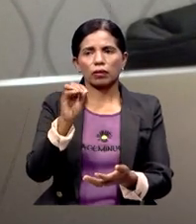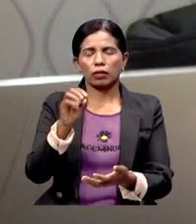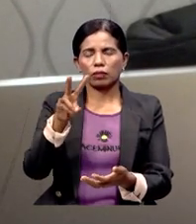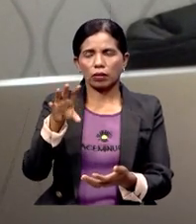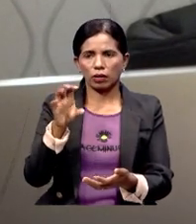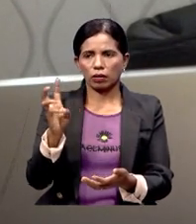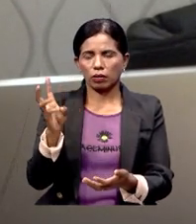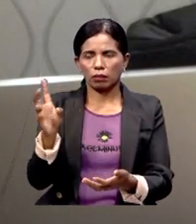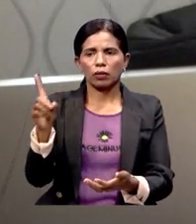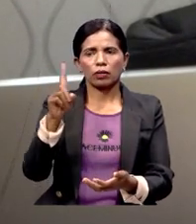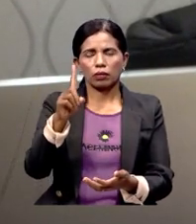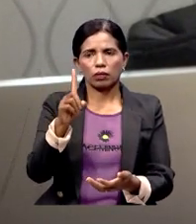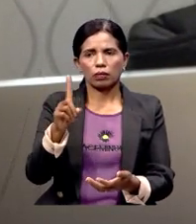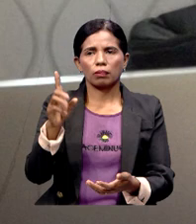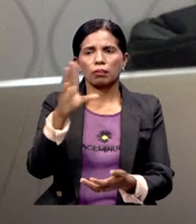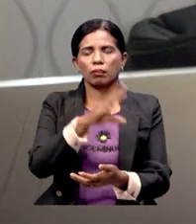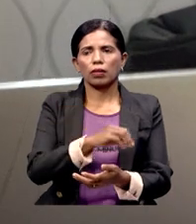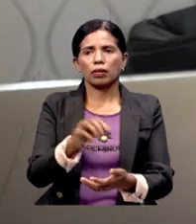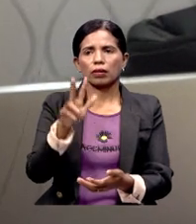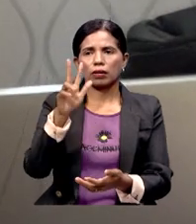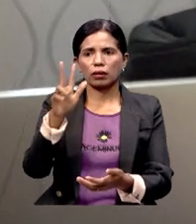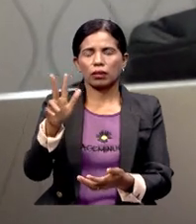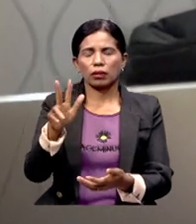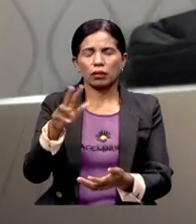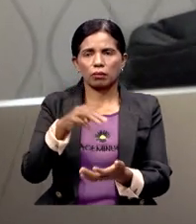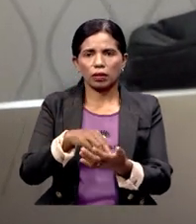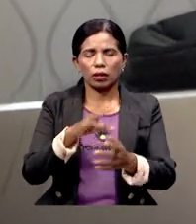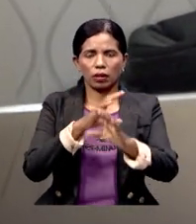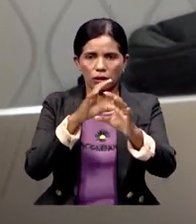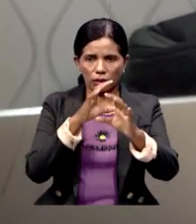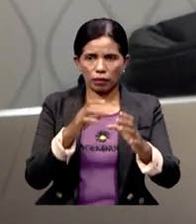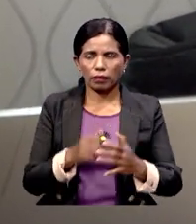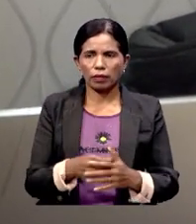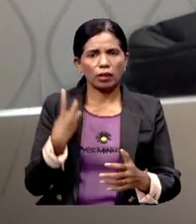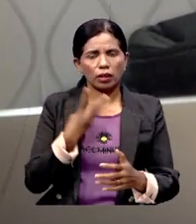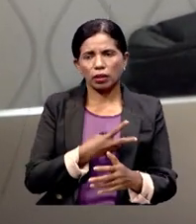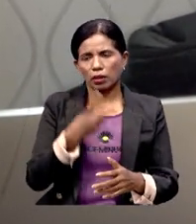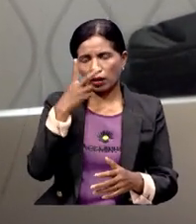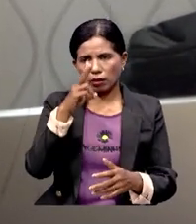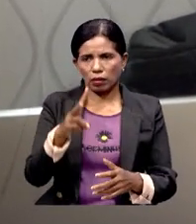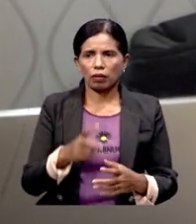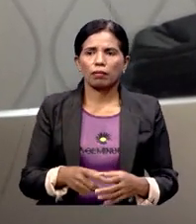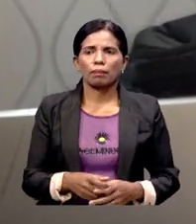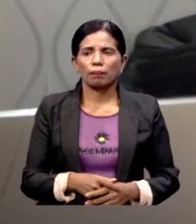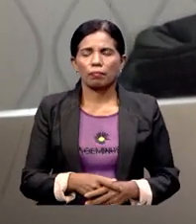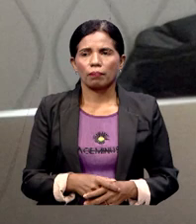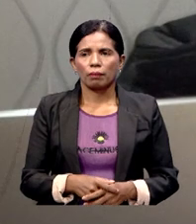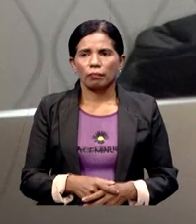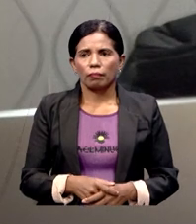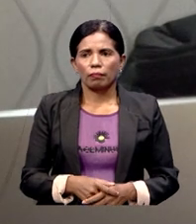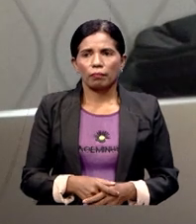2.994.261 bai ha 3.000 e tal carros ne nebe tare kata e a